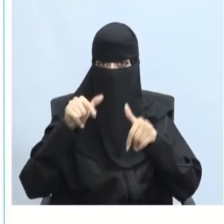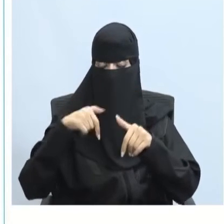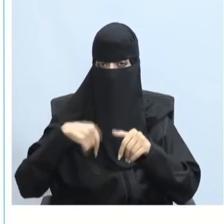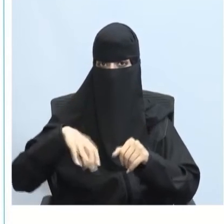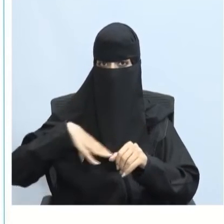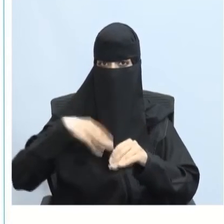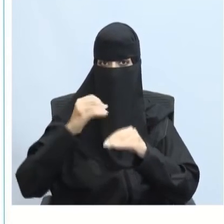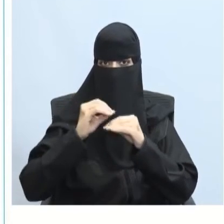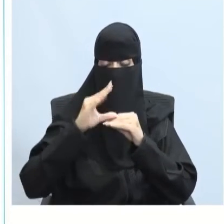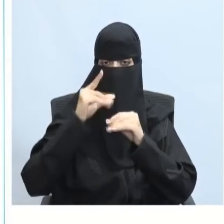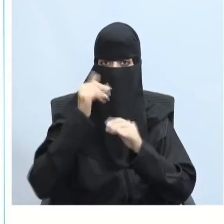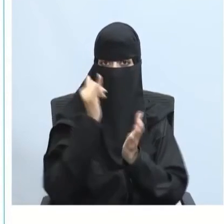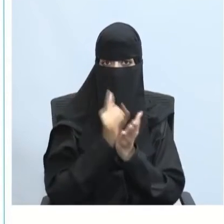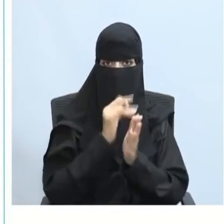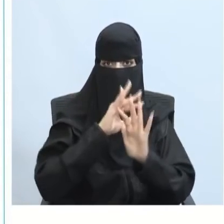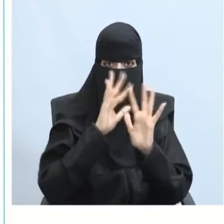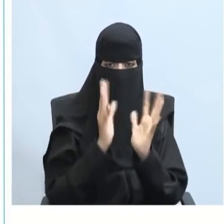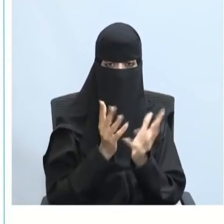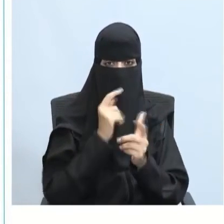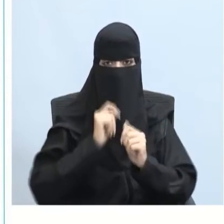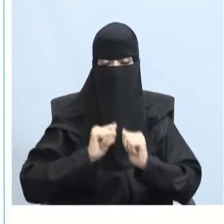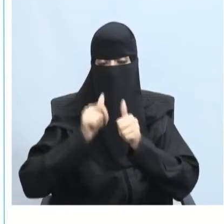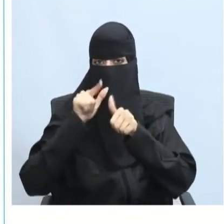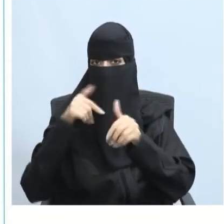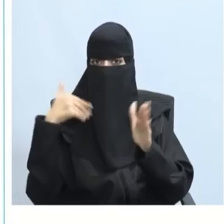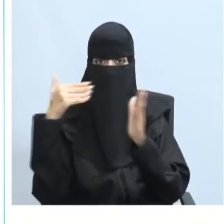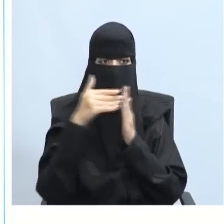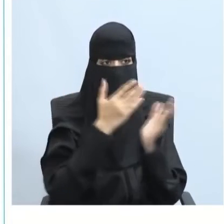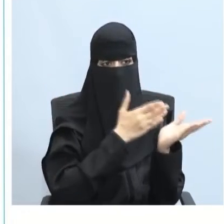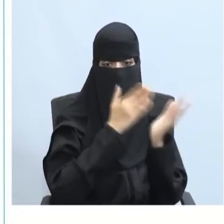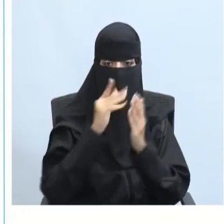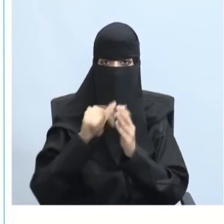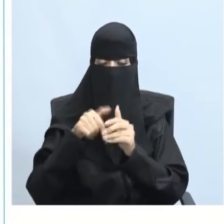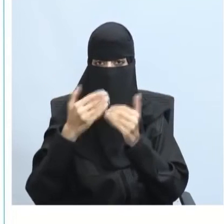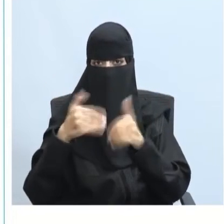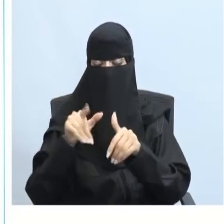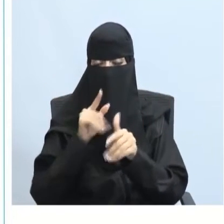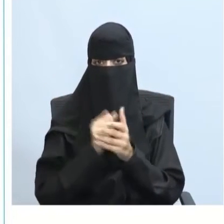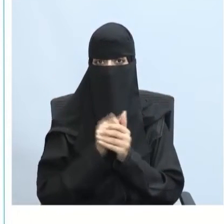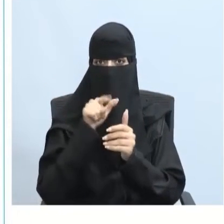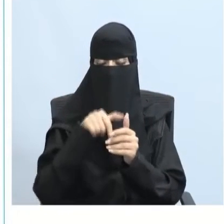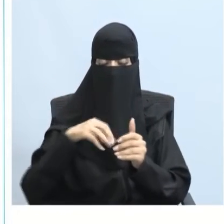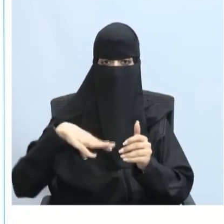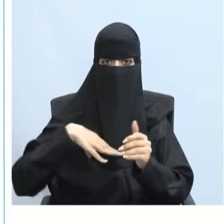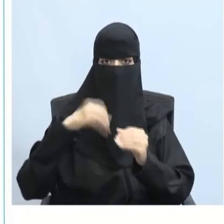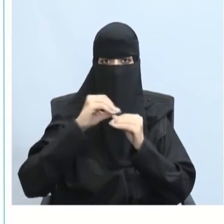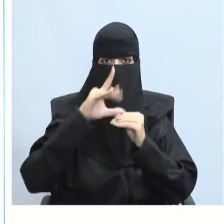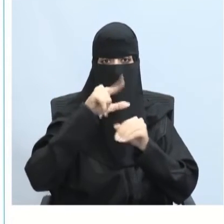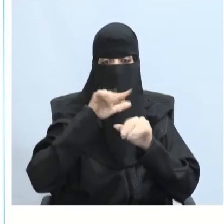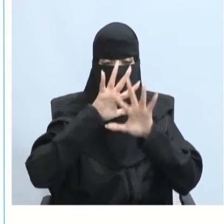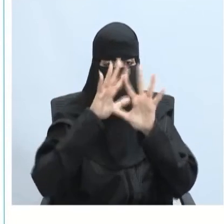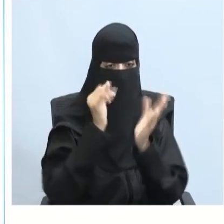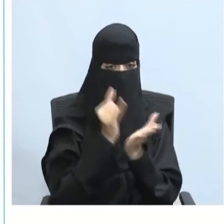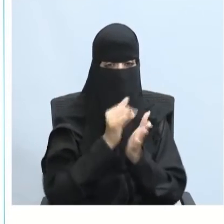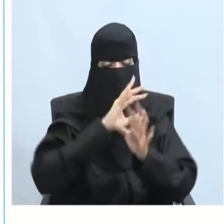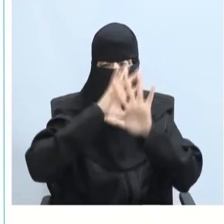المشروع مسؤولا عن الاستعدادات حتى يحضر الفريق العرض الاول اذا مدير المشروع هو المسؤول عن